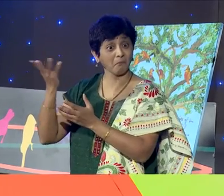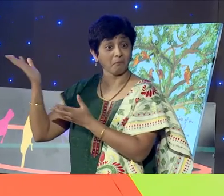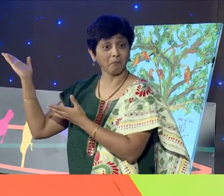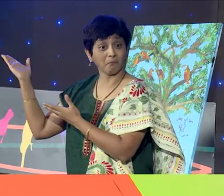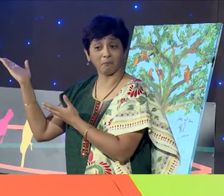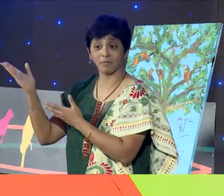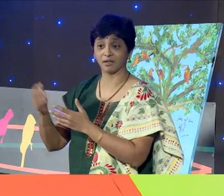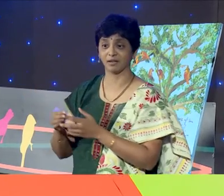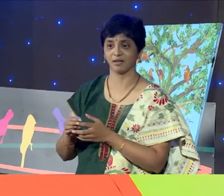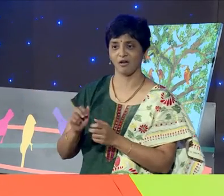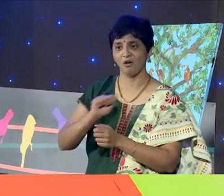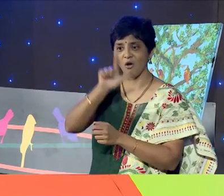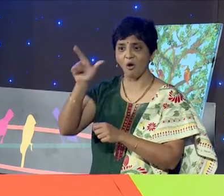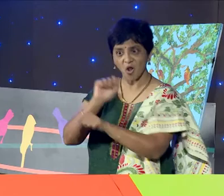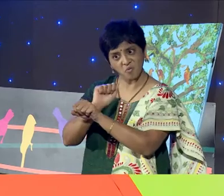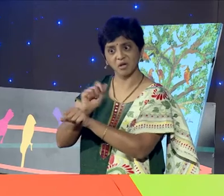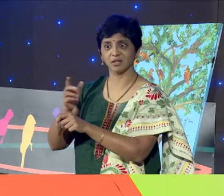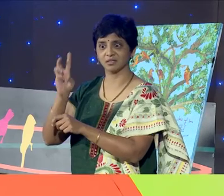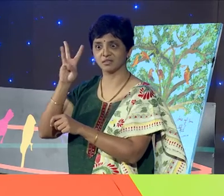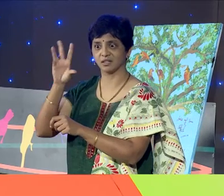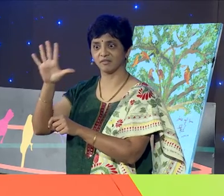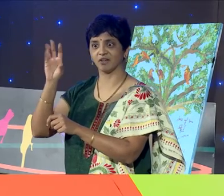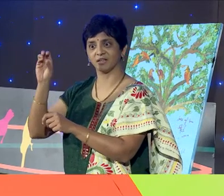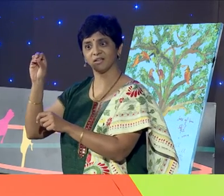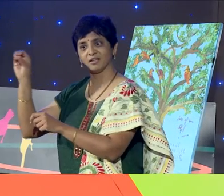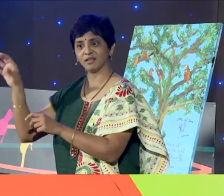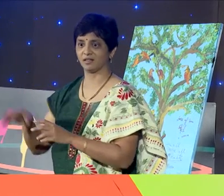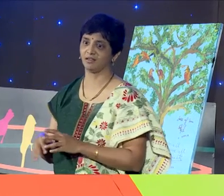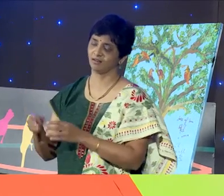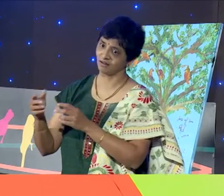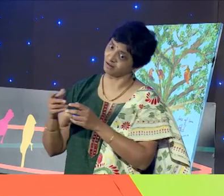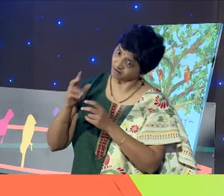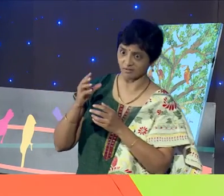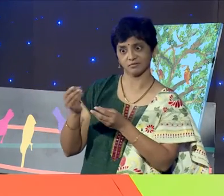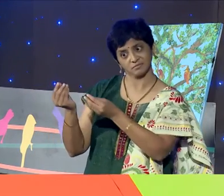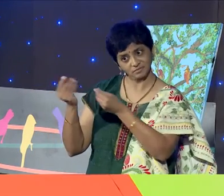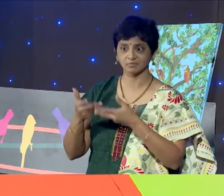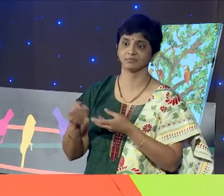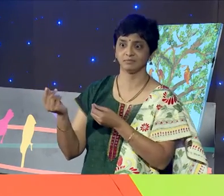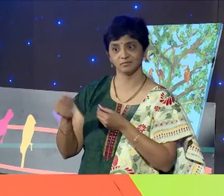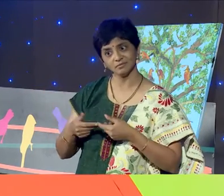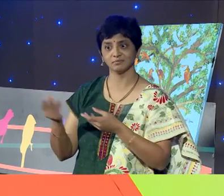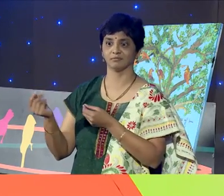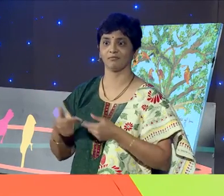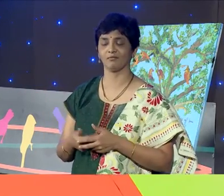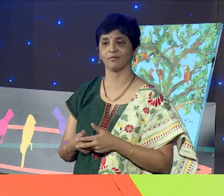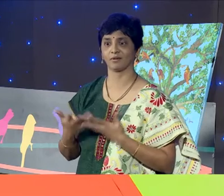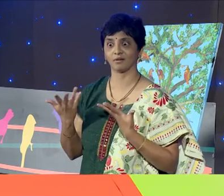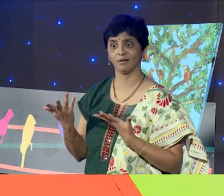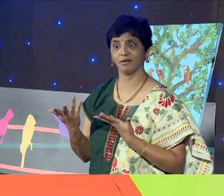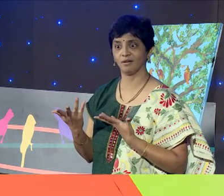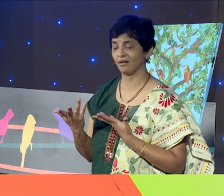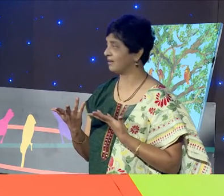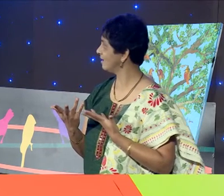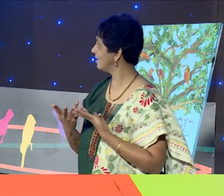का दान देनगी डोनेशन हम स्वीकार नहीं करेंगे। 2008 में भारत का सबसे बड़ा कॉर्पोरेट ग्रुप